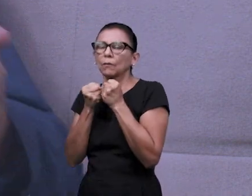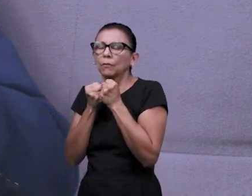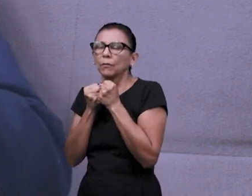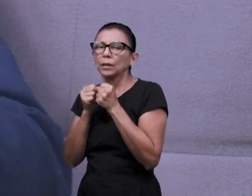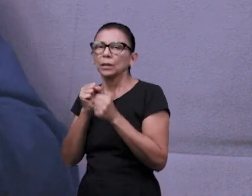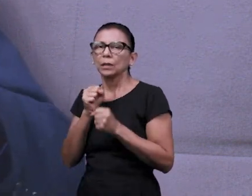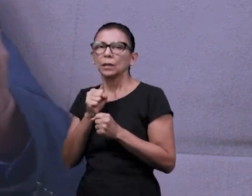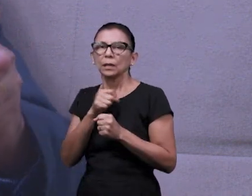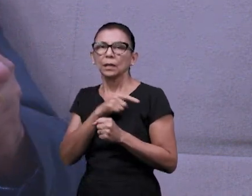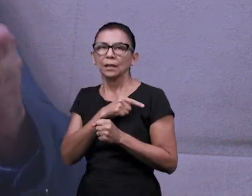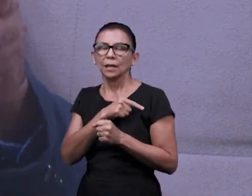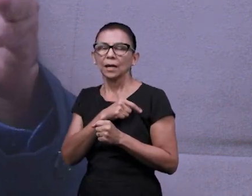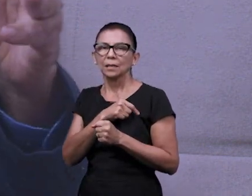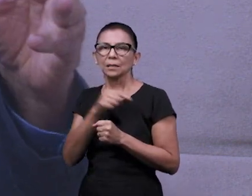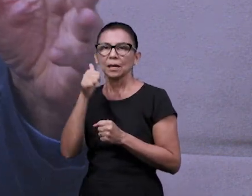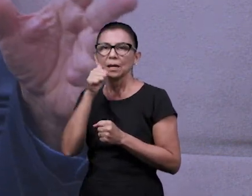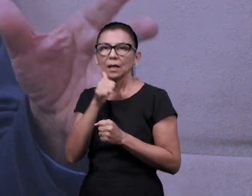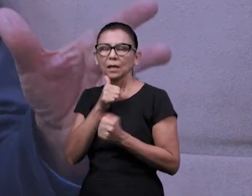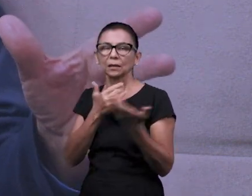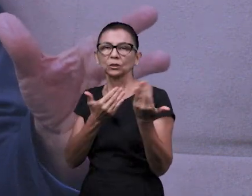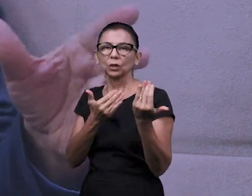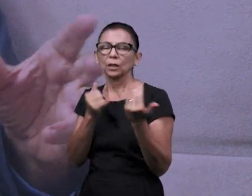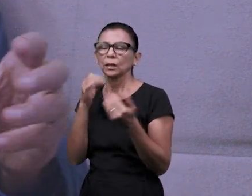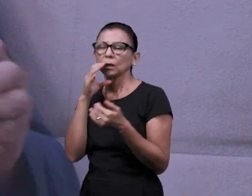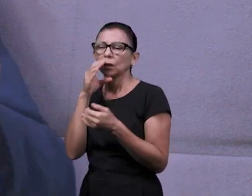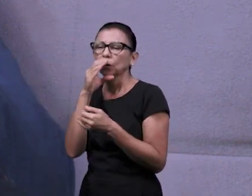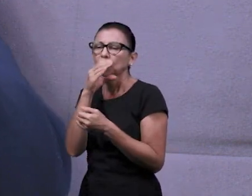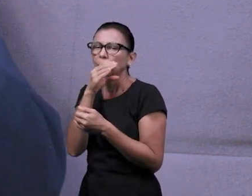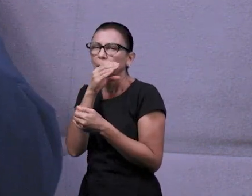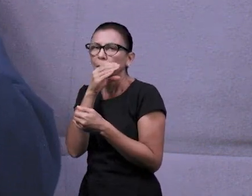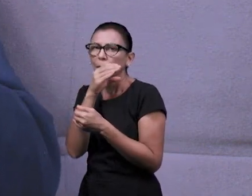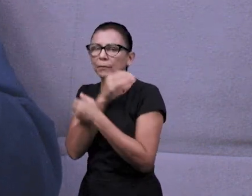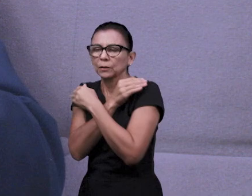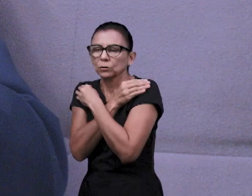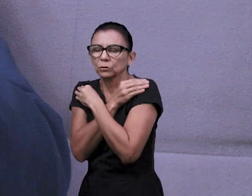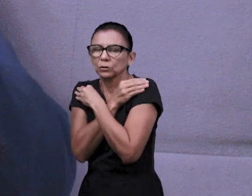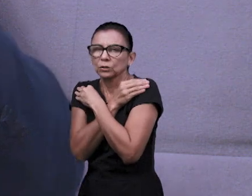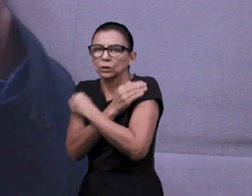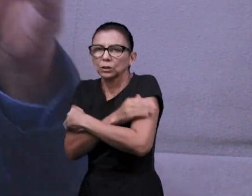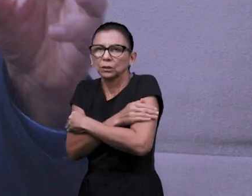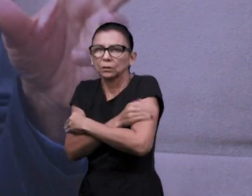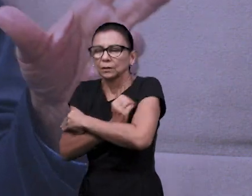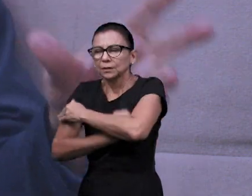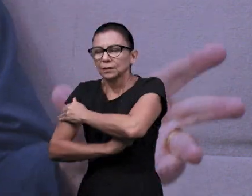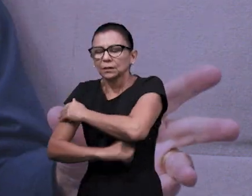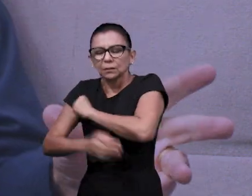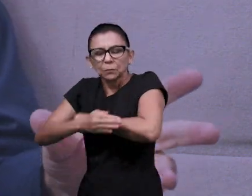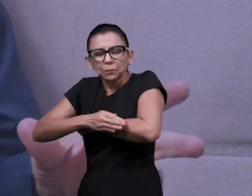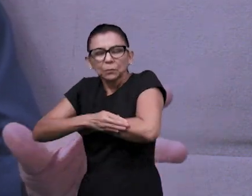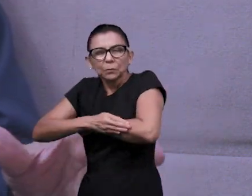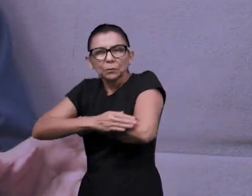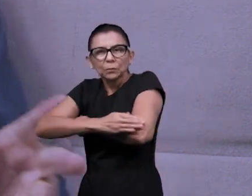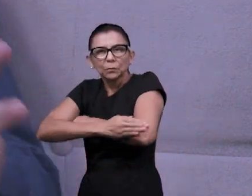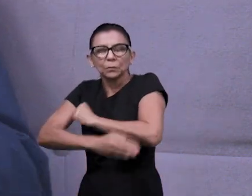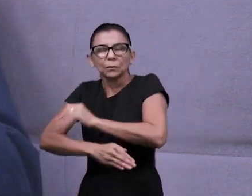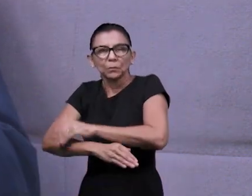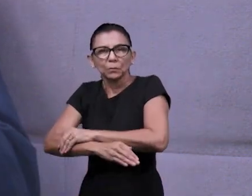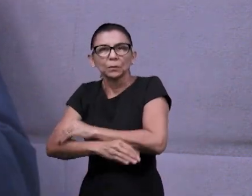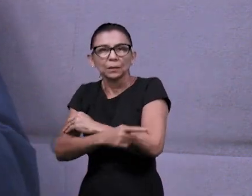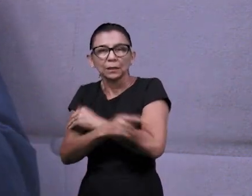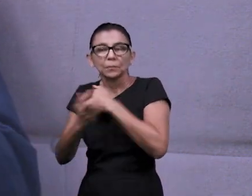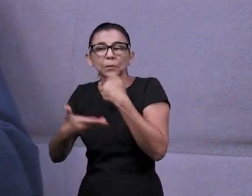Donc, on a cherché partout en Israël une femme belle et on a trouvé